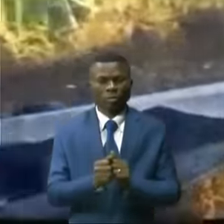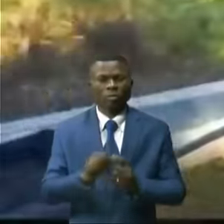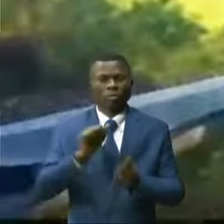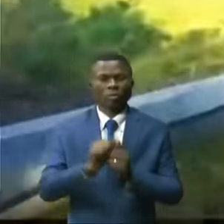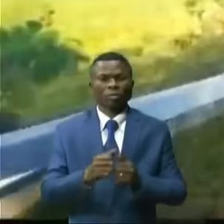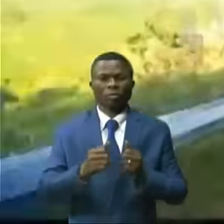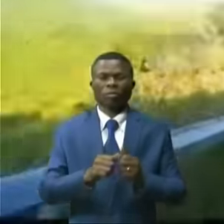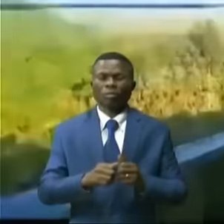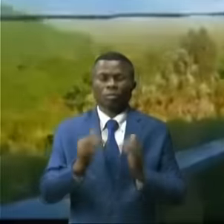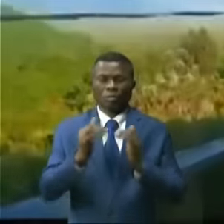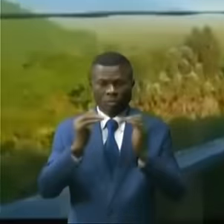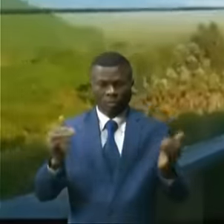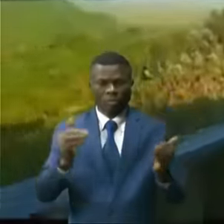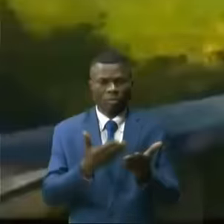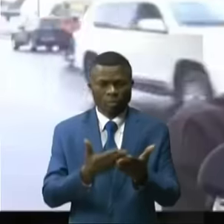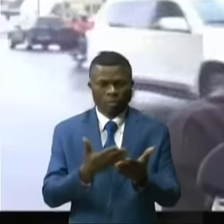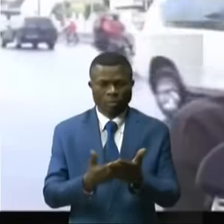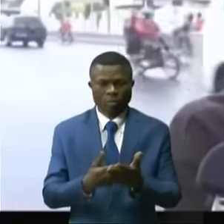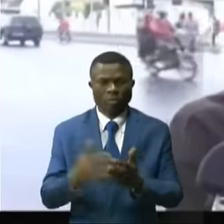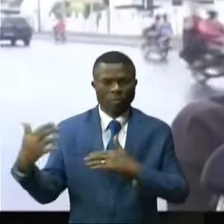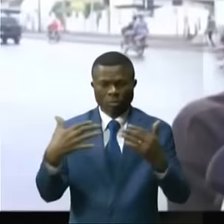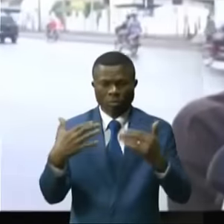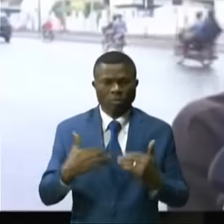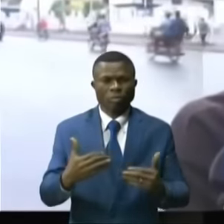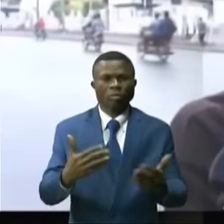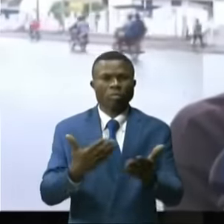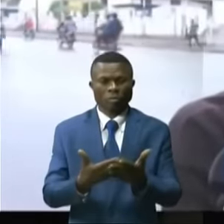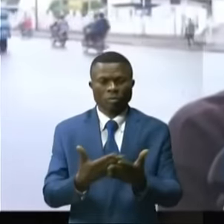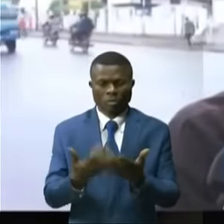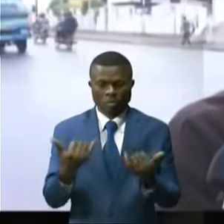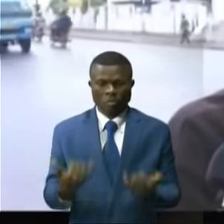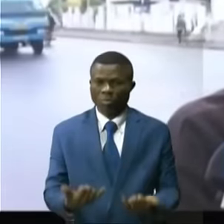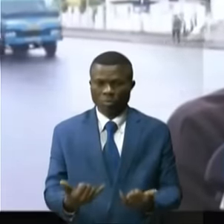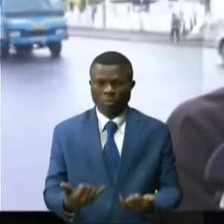reste fragile donc les affrontements continuent